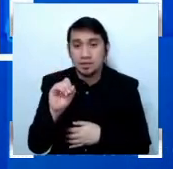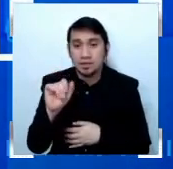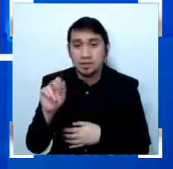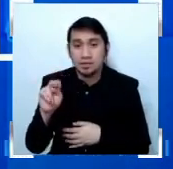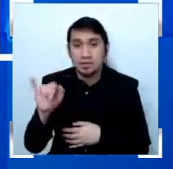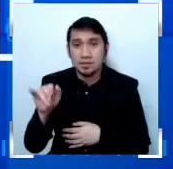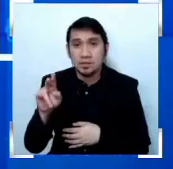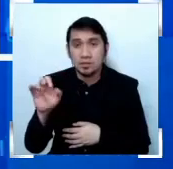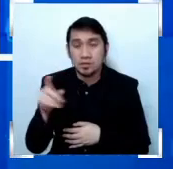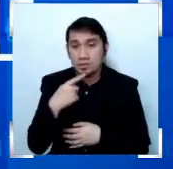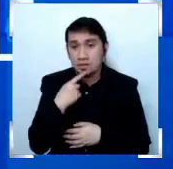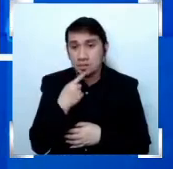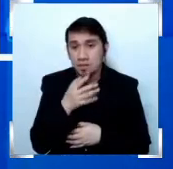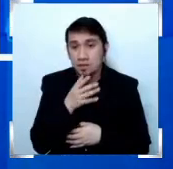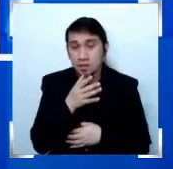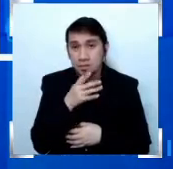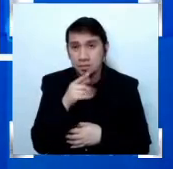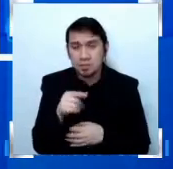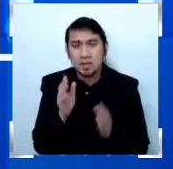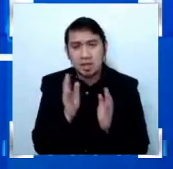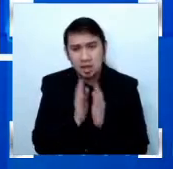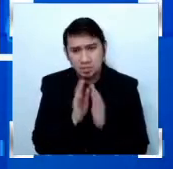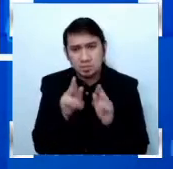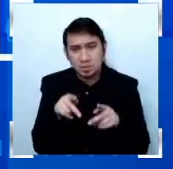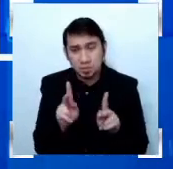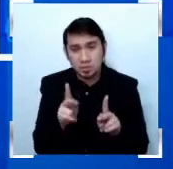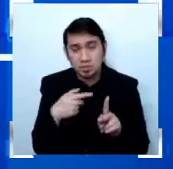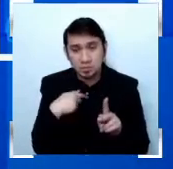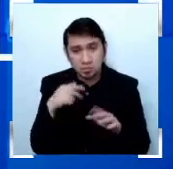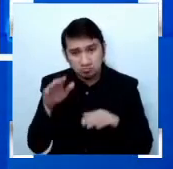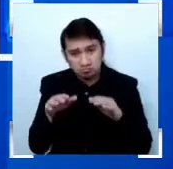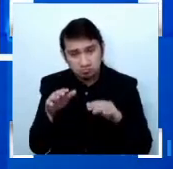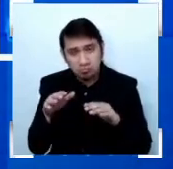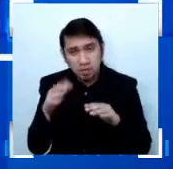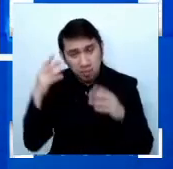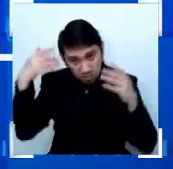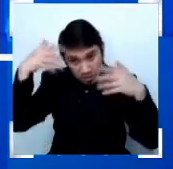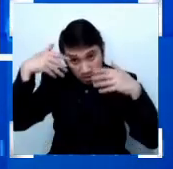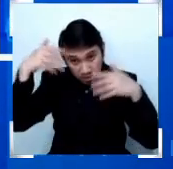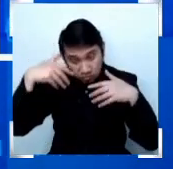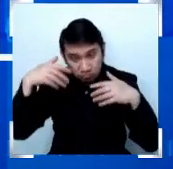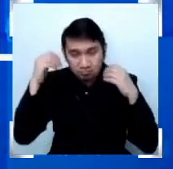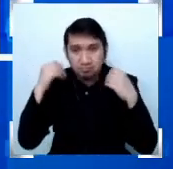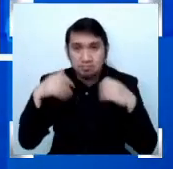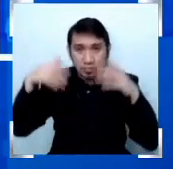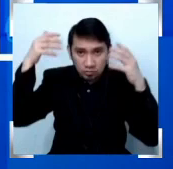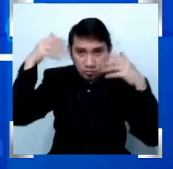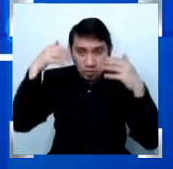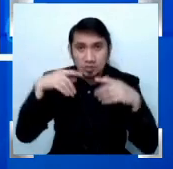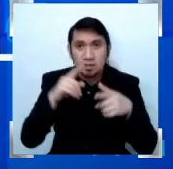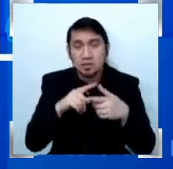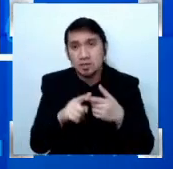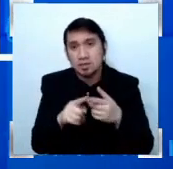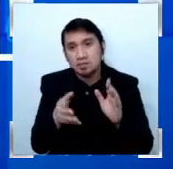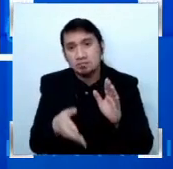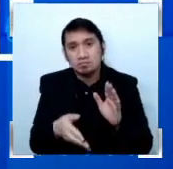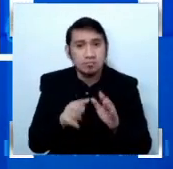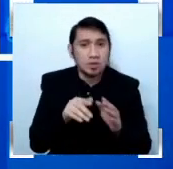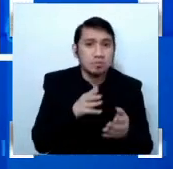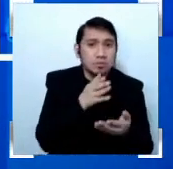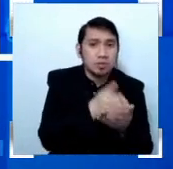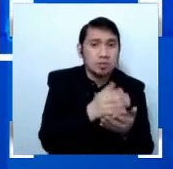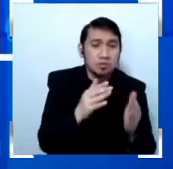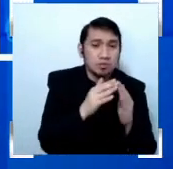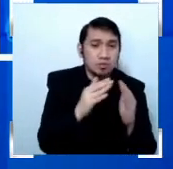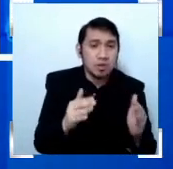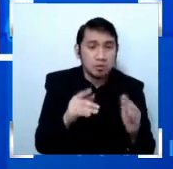ina, nagpaalam kahapon ang bata na maniligo sa ulan kasama ang isang kalaro. Nagpunta raw ang dalawa sa isang bakanteng bahay sa tabing ilog. Pero lumusot